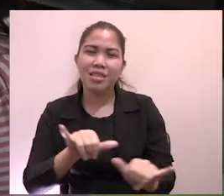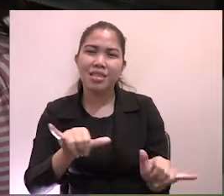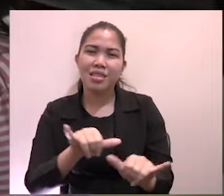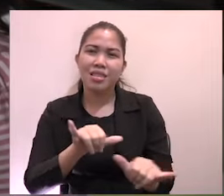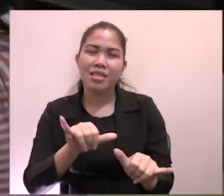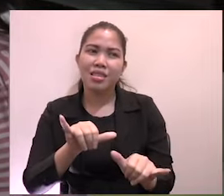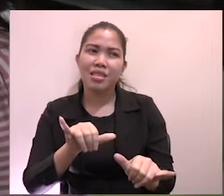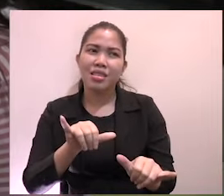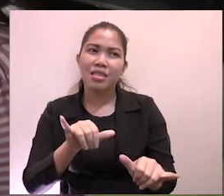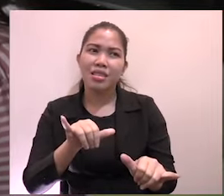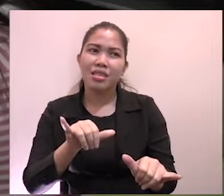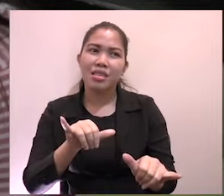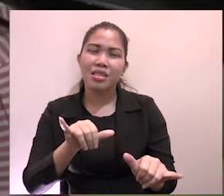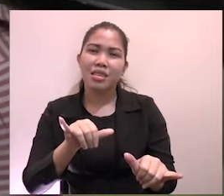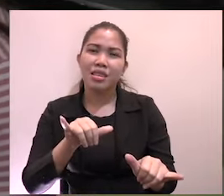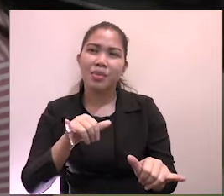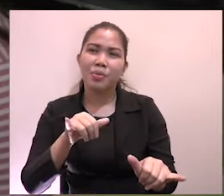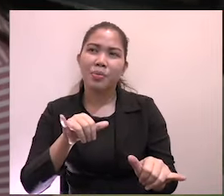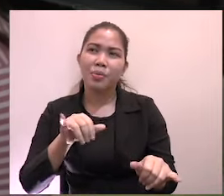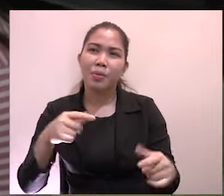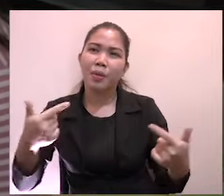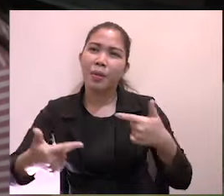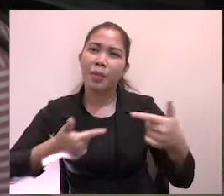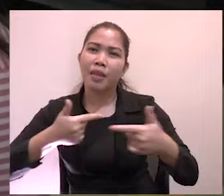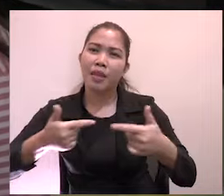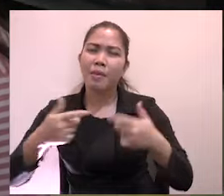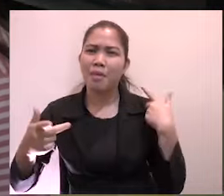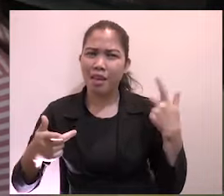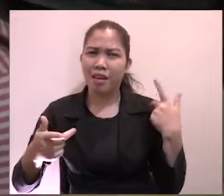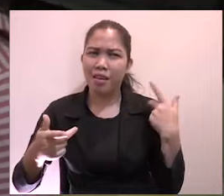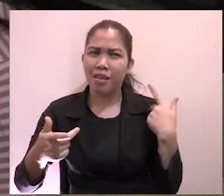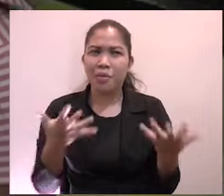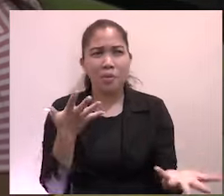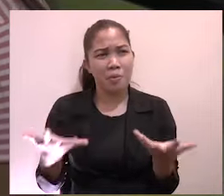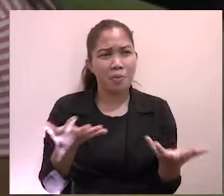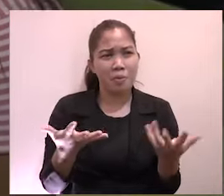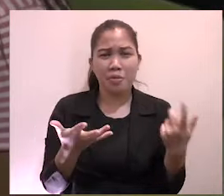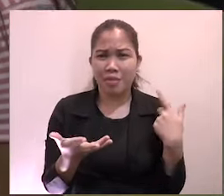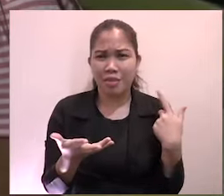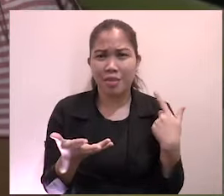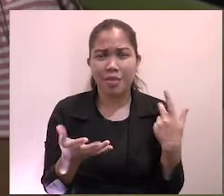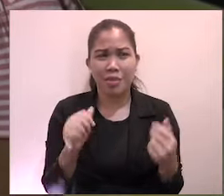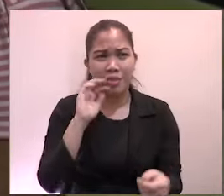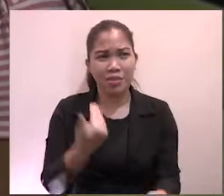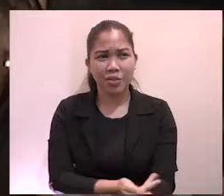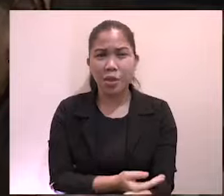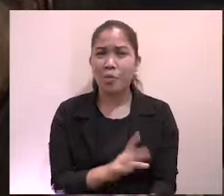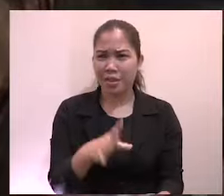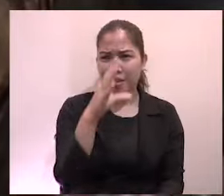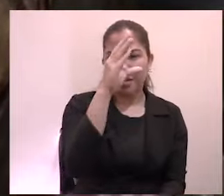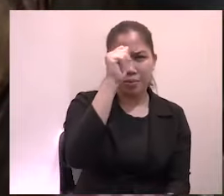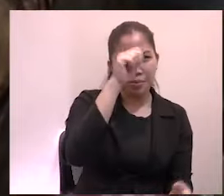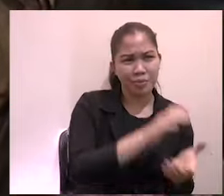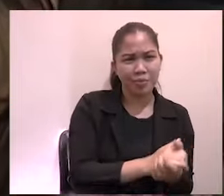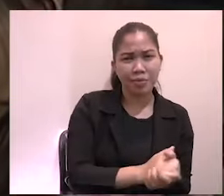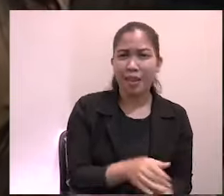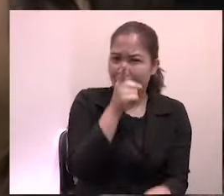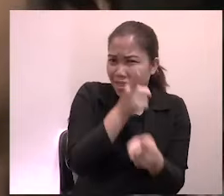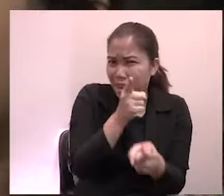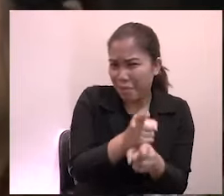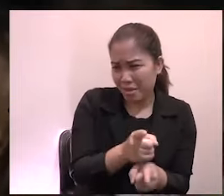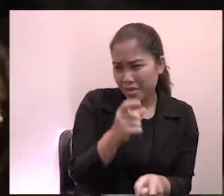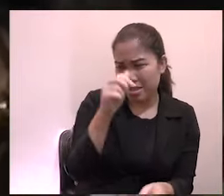kinakailang sumali sa game ka? May asawa kang tao, imbis na mag-game-game ka, dun ka na lang siguro mag-focus ng time mo sa anak mo, sa mister mo. Tama nga naman pala si mister.